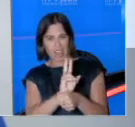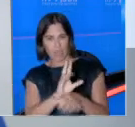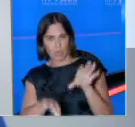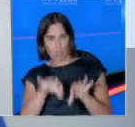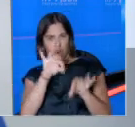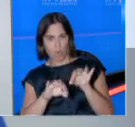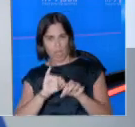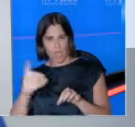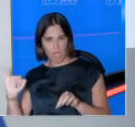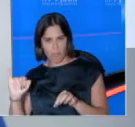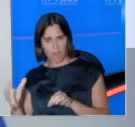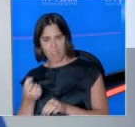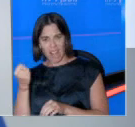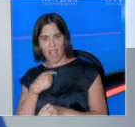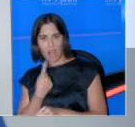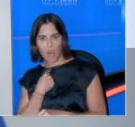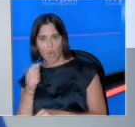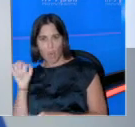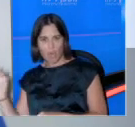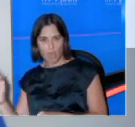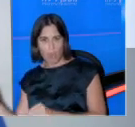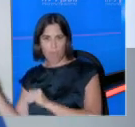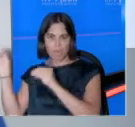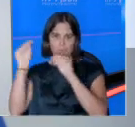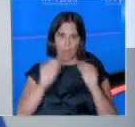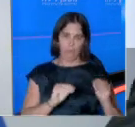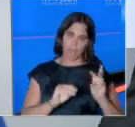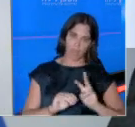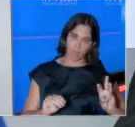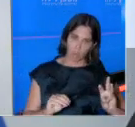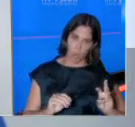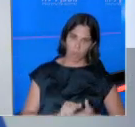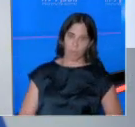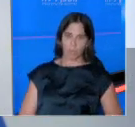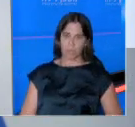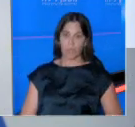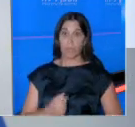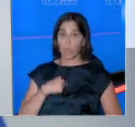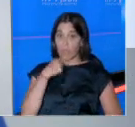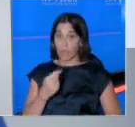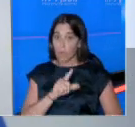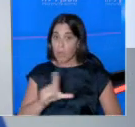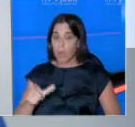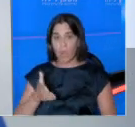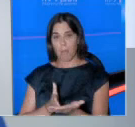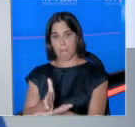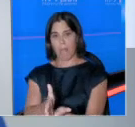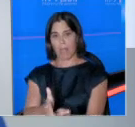הימין ולקחת את קולות הימין, להעביר אותם שמאלה. אני אומר לכם הערב את